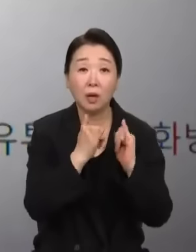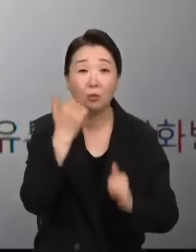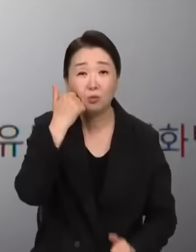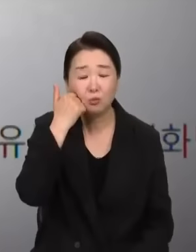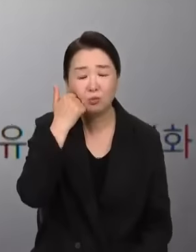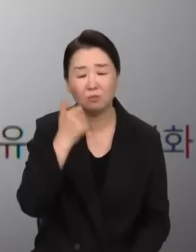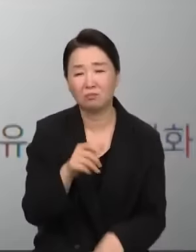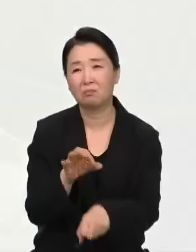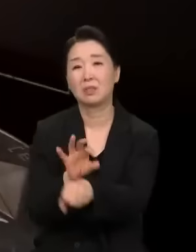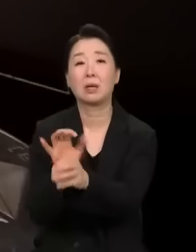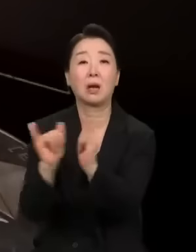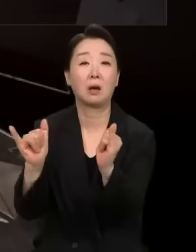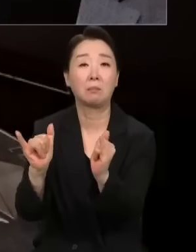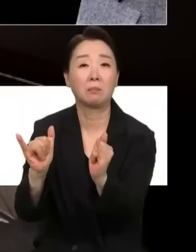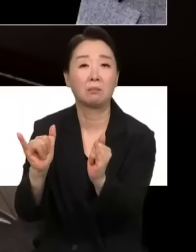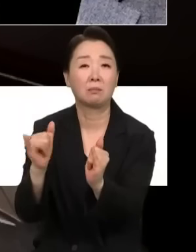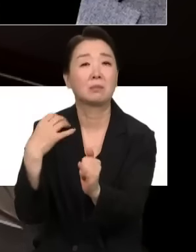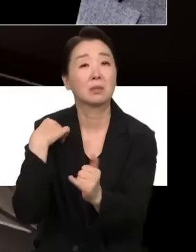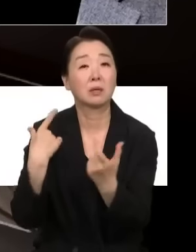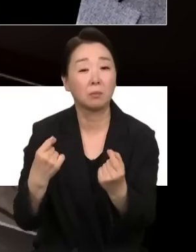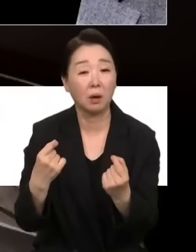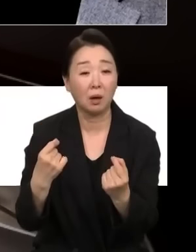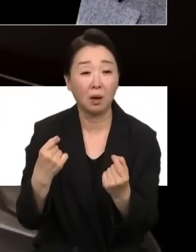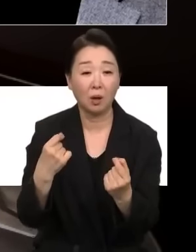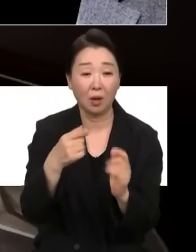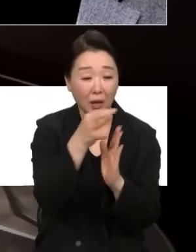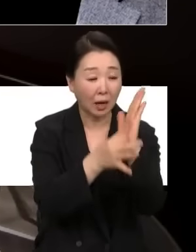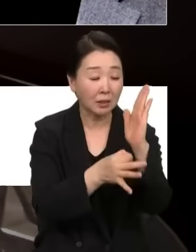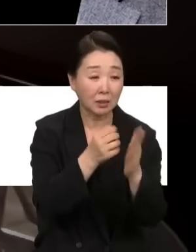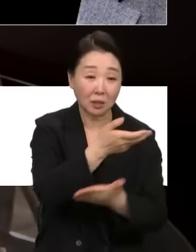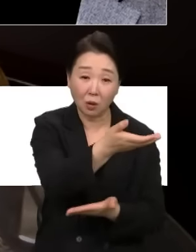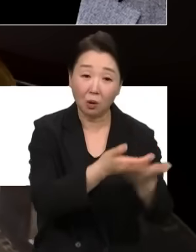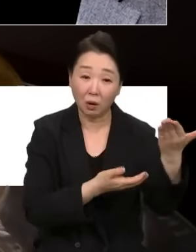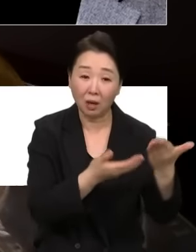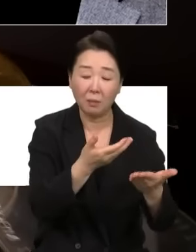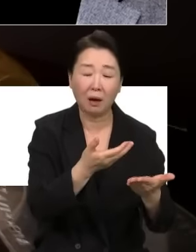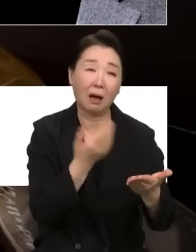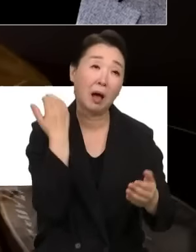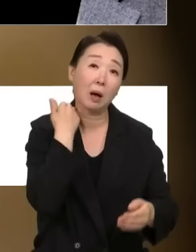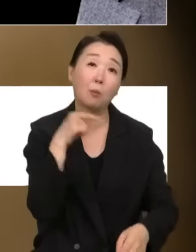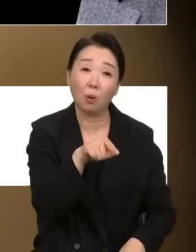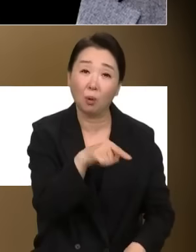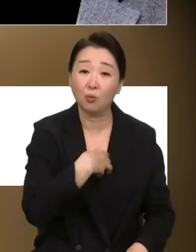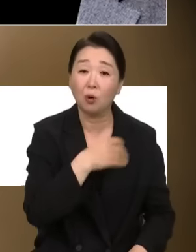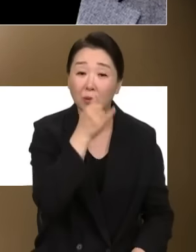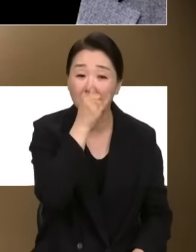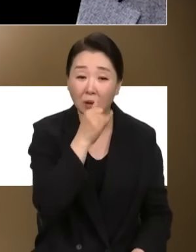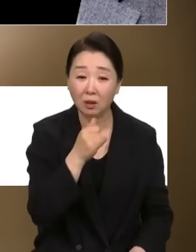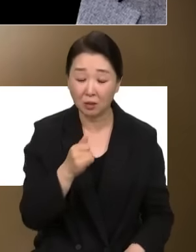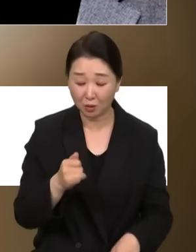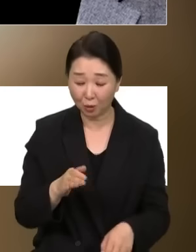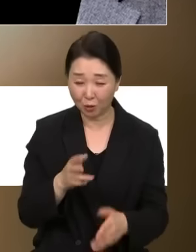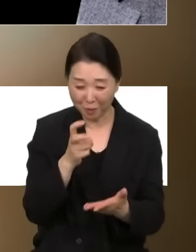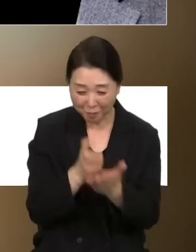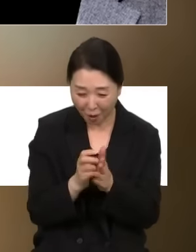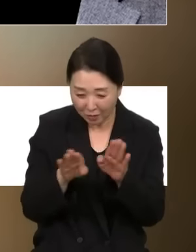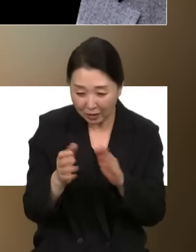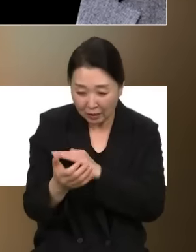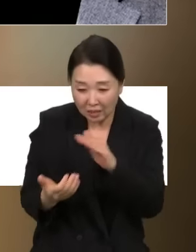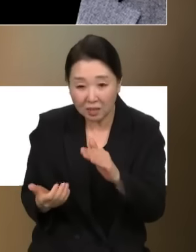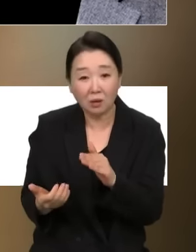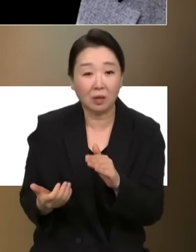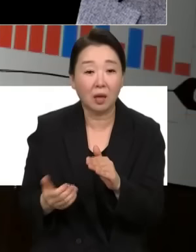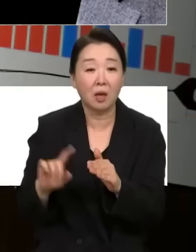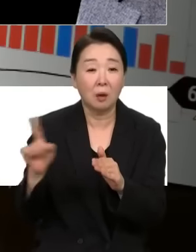몫입니다 그동안에 가상자산 거래가 사각지대에 놓여 있었기 때문에 시행 이전에 폐업을 하게 될 경우에 부지할 수 있는